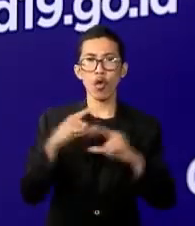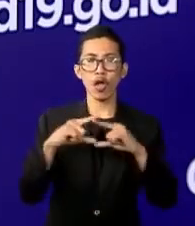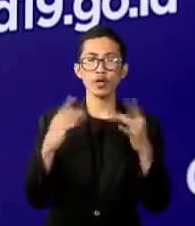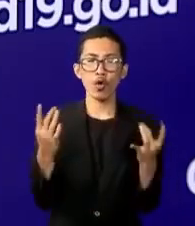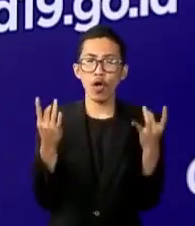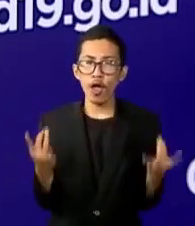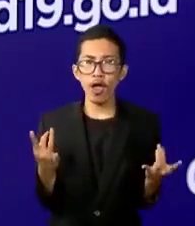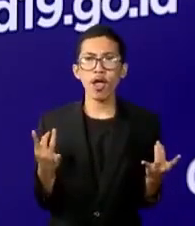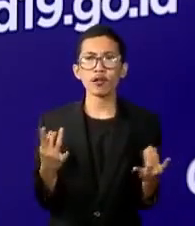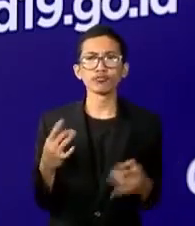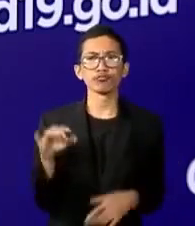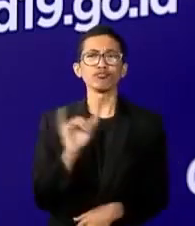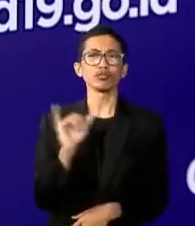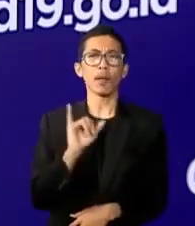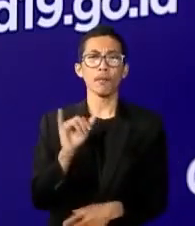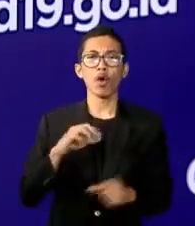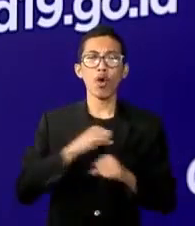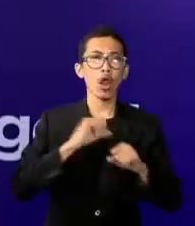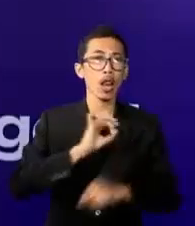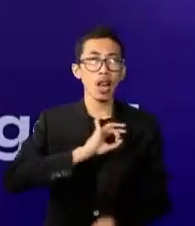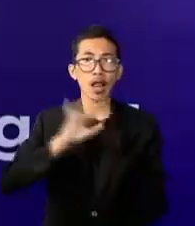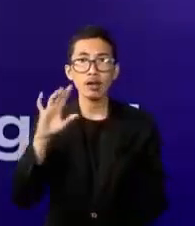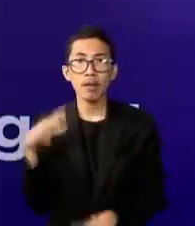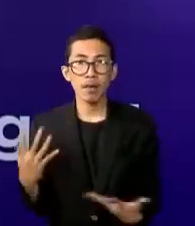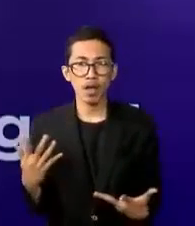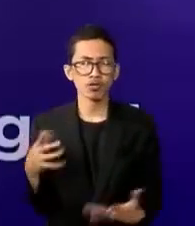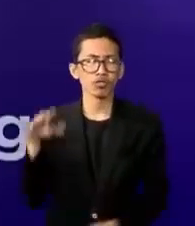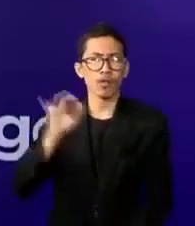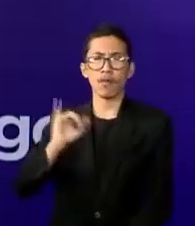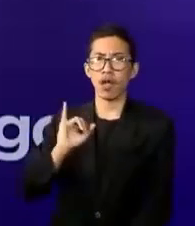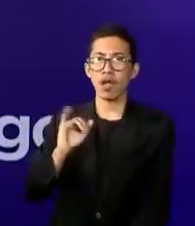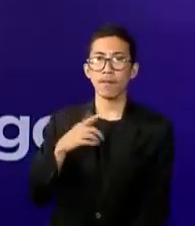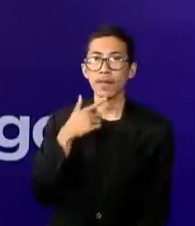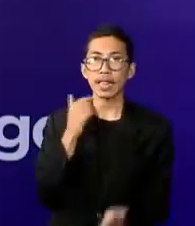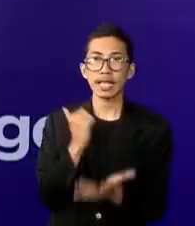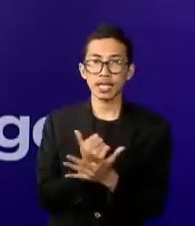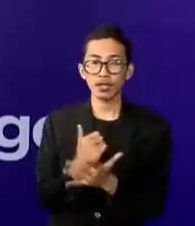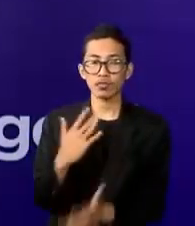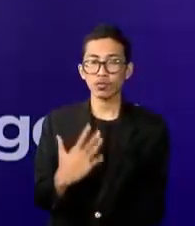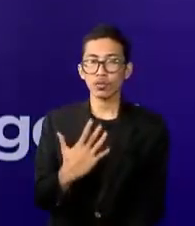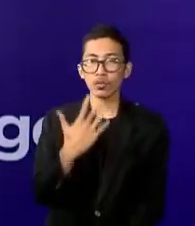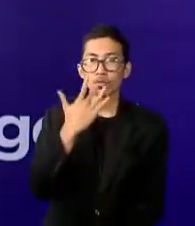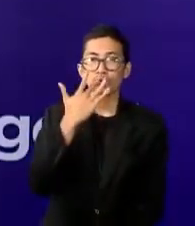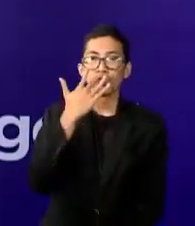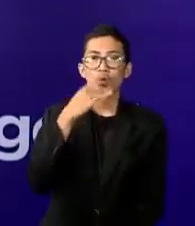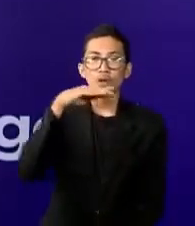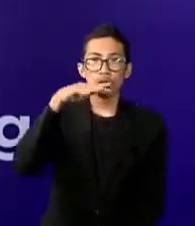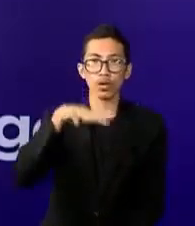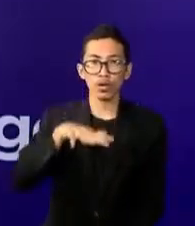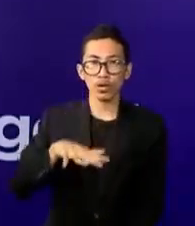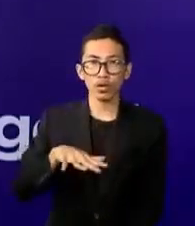panjang Mungin ada olahraga lain mungkin yang bisa dilakukan olahraga Apap pun bisa prinsipnya tarik nafasnya harus lebih panjang Oke karena ini kan